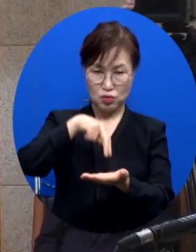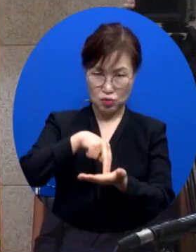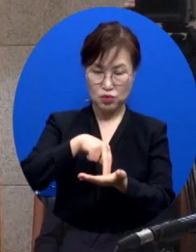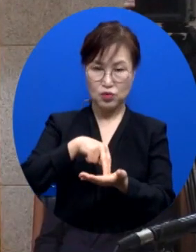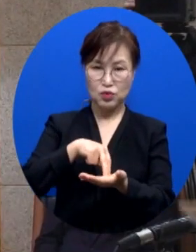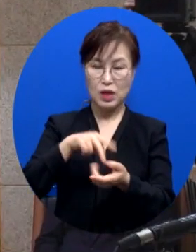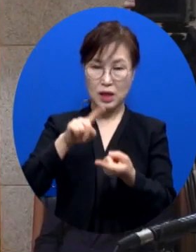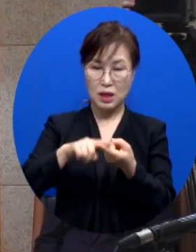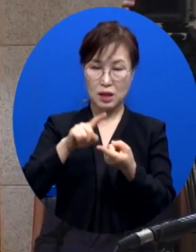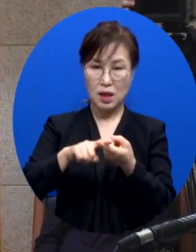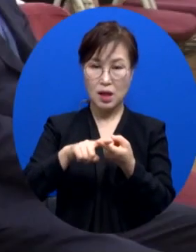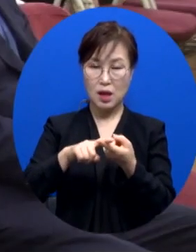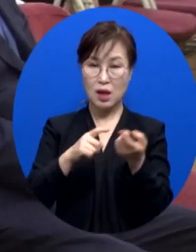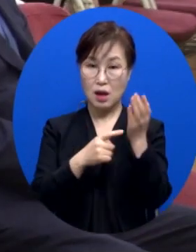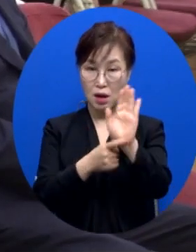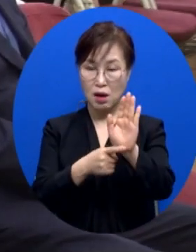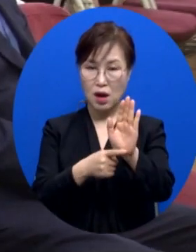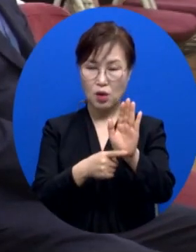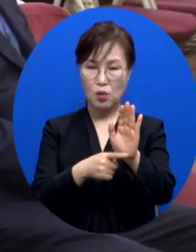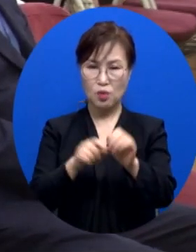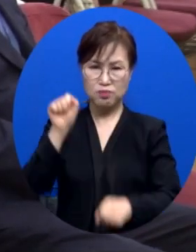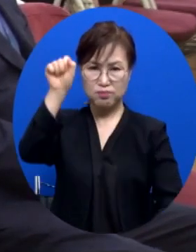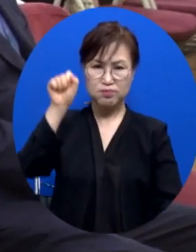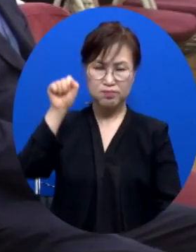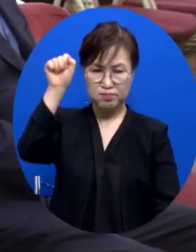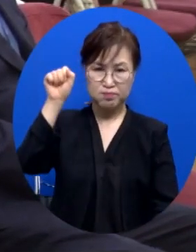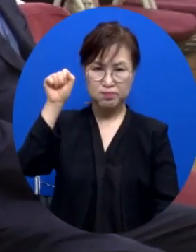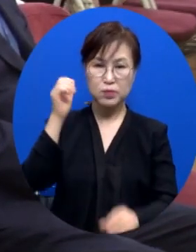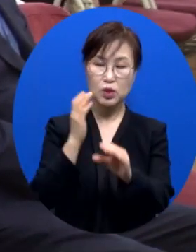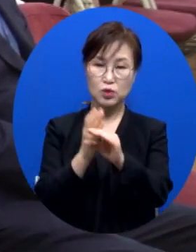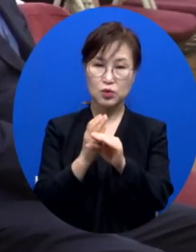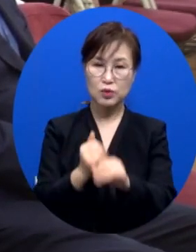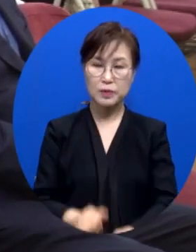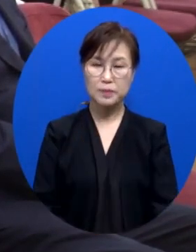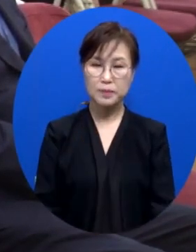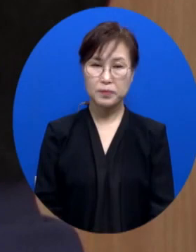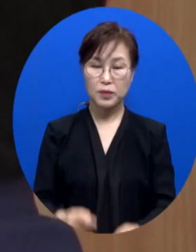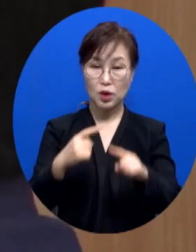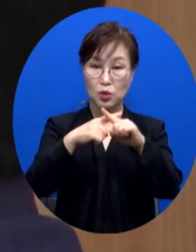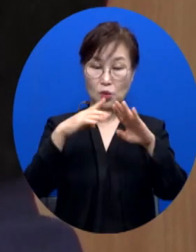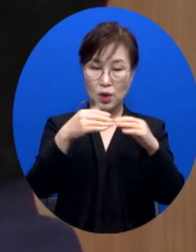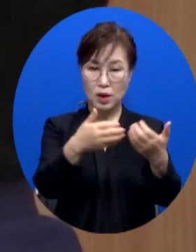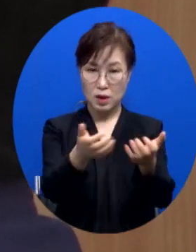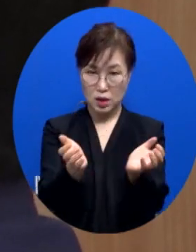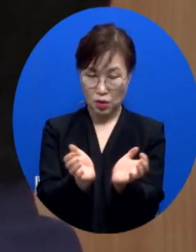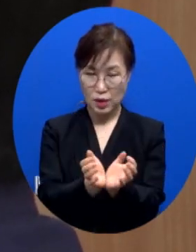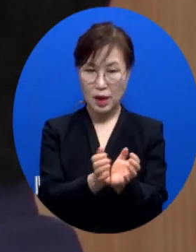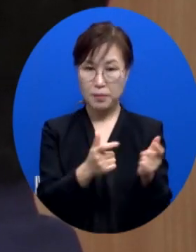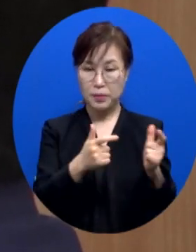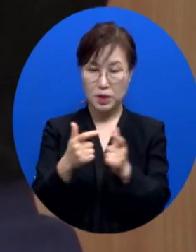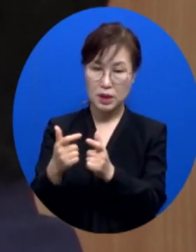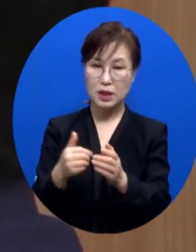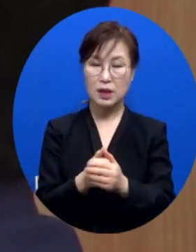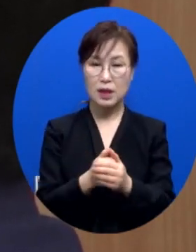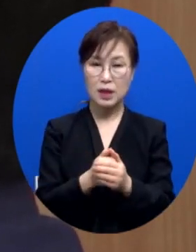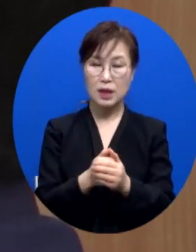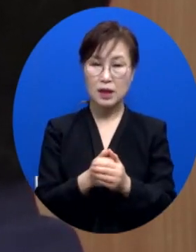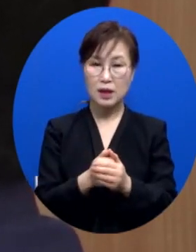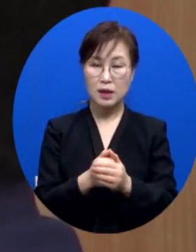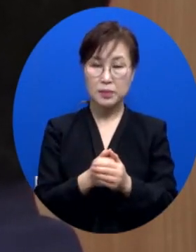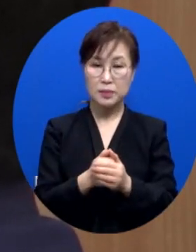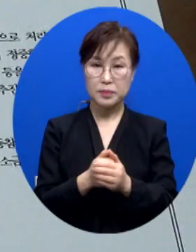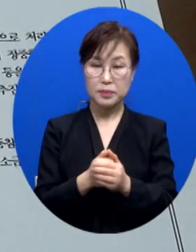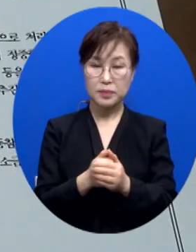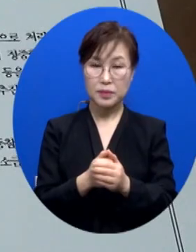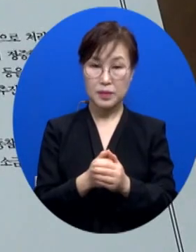긴급 성명을 발표하고 강력 규탄에 나섰습니다. 한국교회 총연합, 한국장로교회 총연합회, 사학법인 미션네트워크